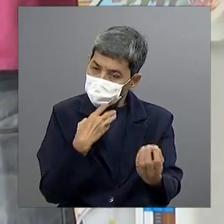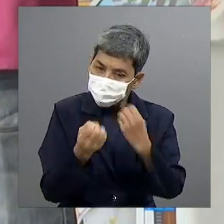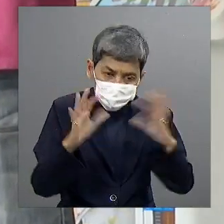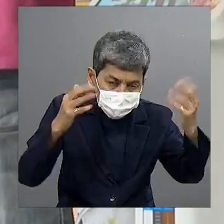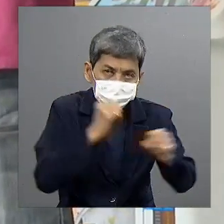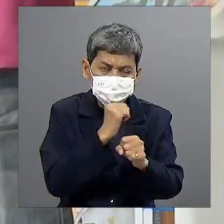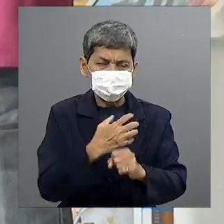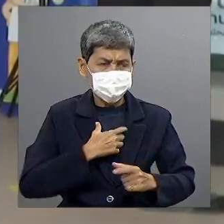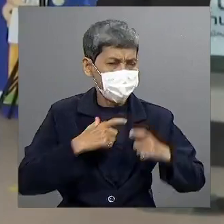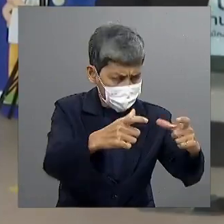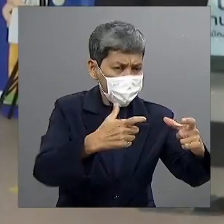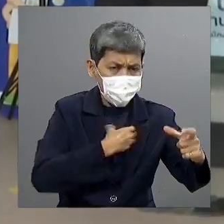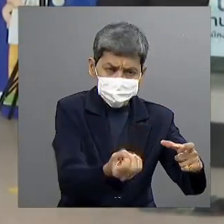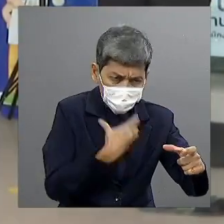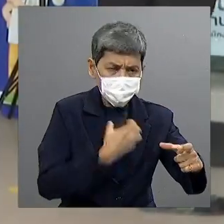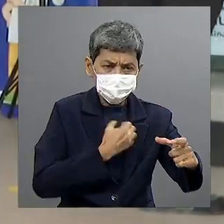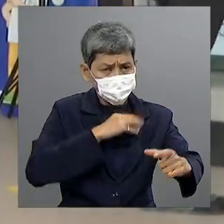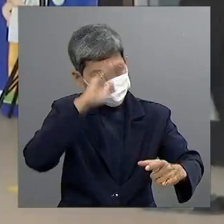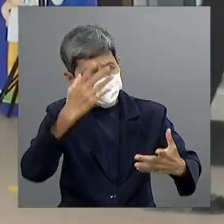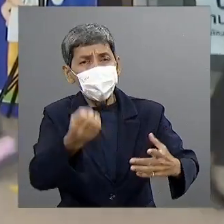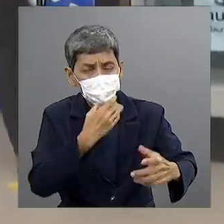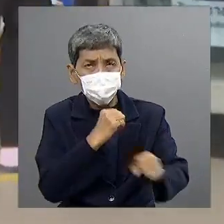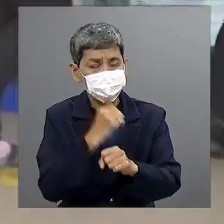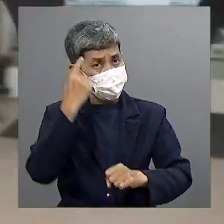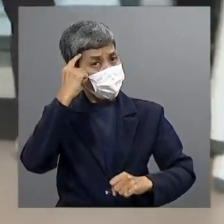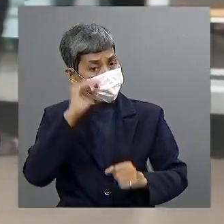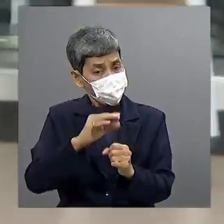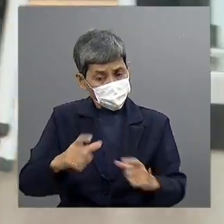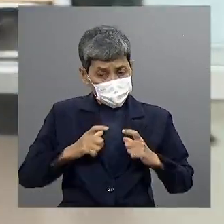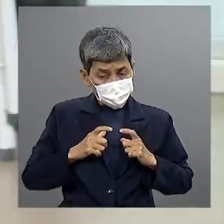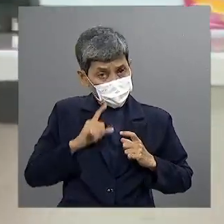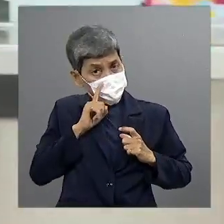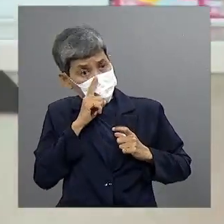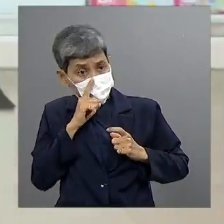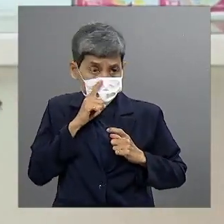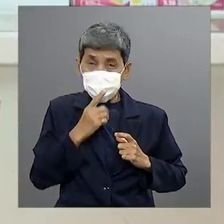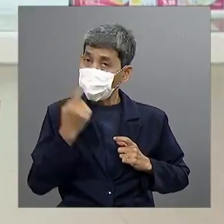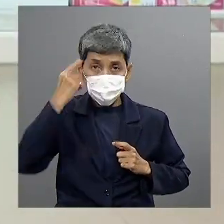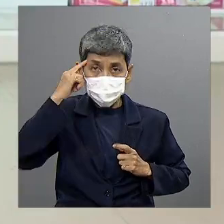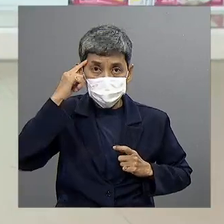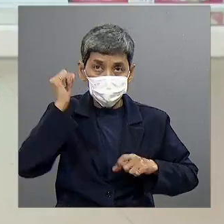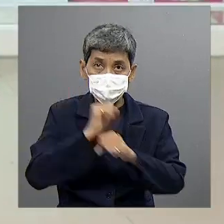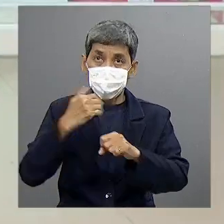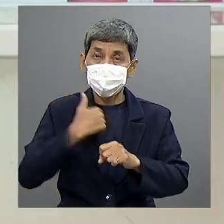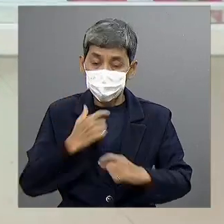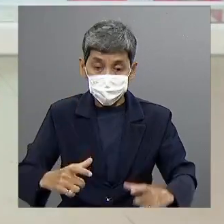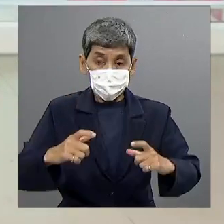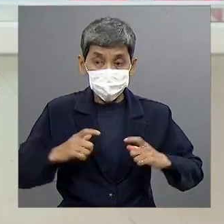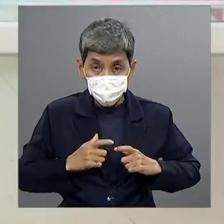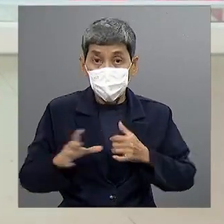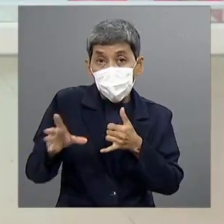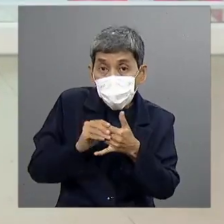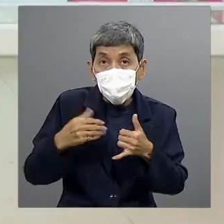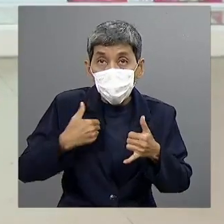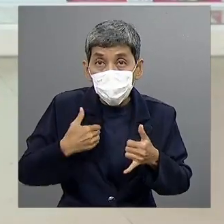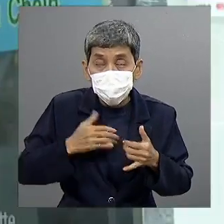การแจก ATK กับกลุ่มเสี่ยงแล้วก็ไม่รู้ว่าผู้รับไปแล้วนั้นตรวจแล้วหรือยังหรือว่าถ้าผลพบว่าติดเชื้อแต่ว่าไม่แจ้งเข้